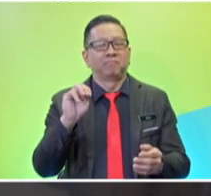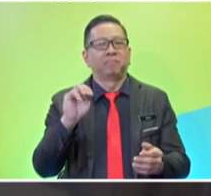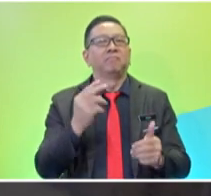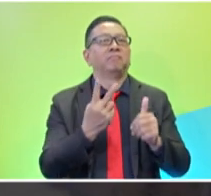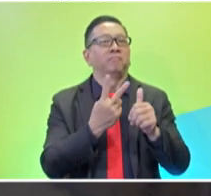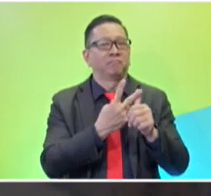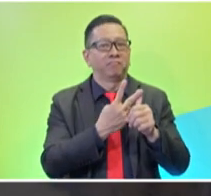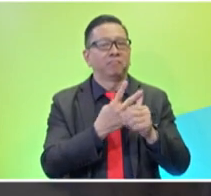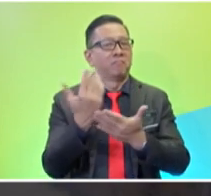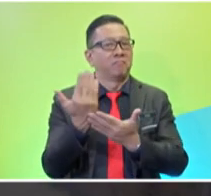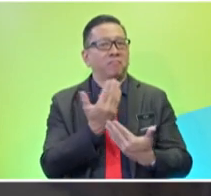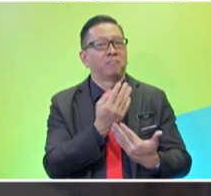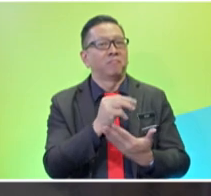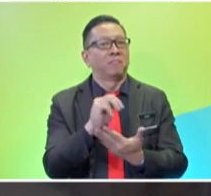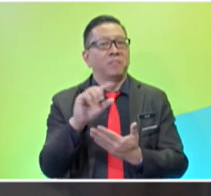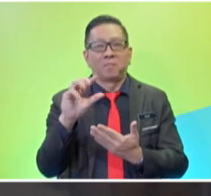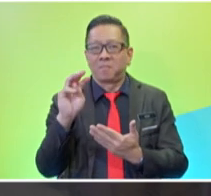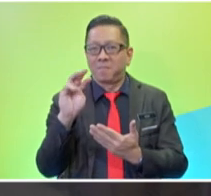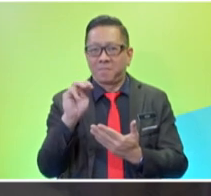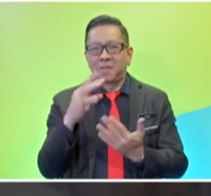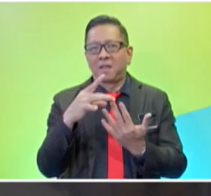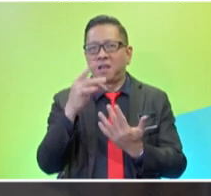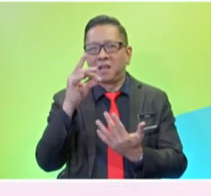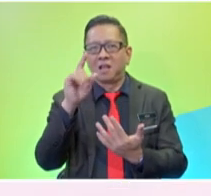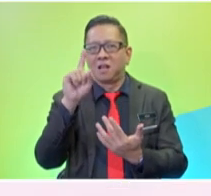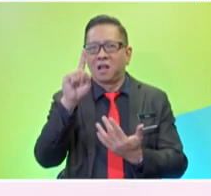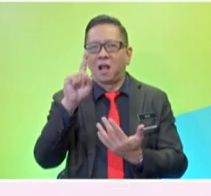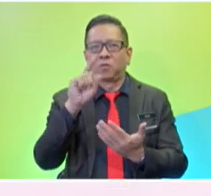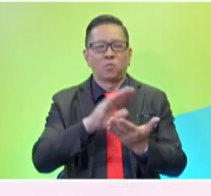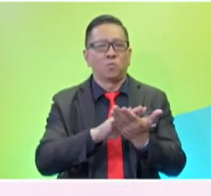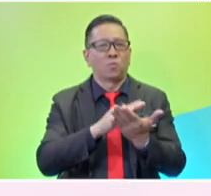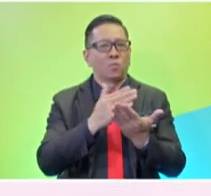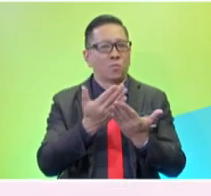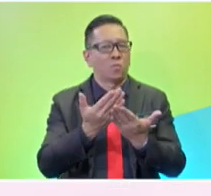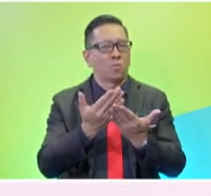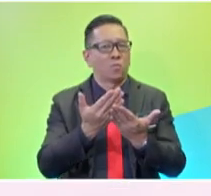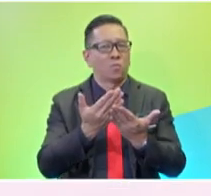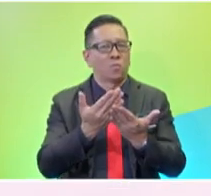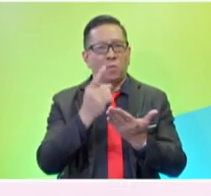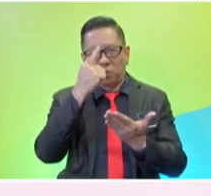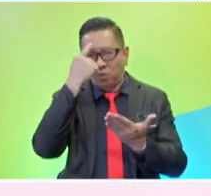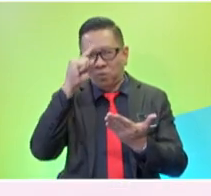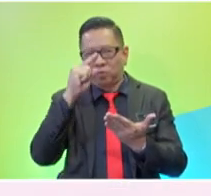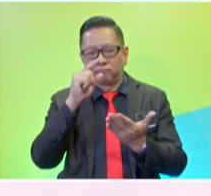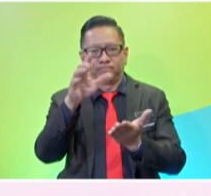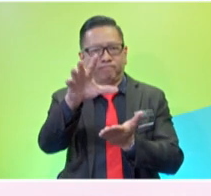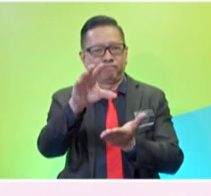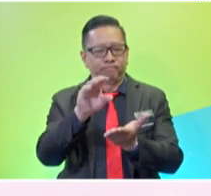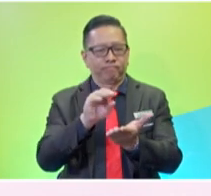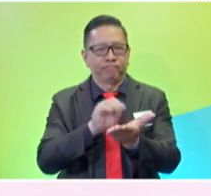kisahnya Pilih satu halaman dari pada buku novel untuk disalin